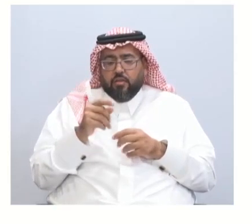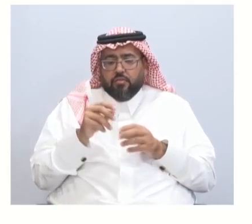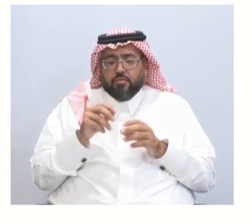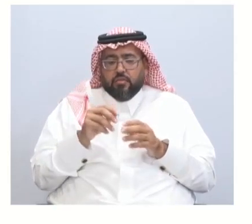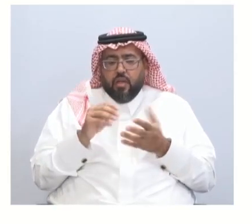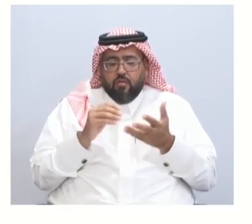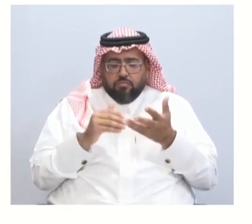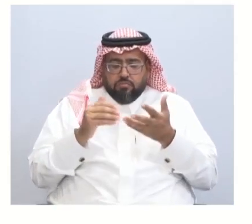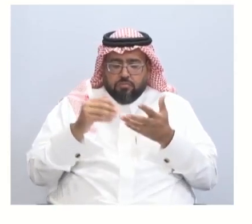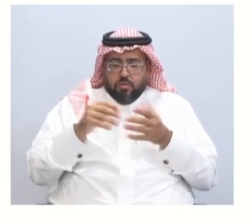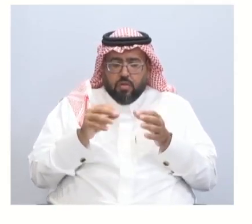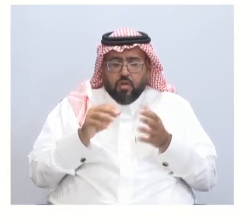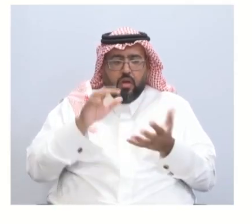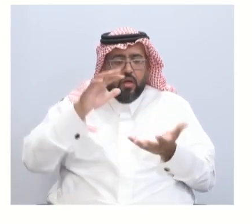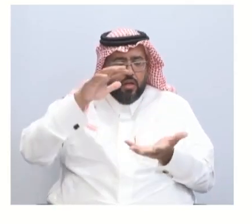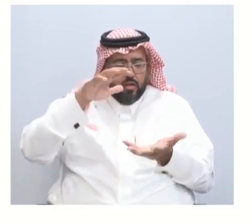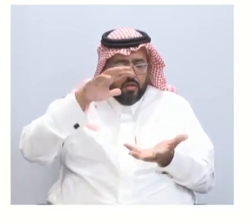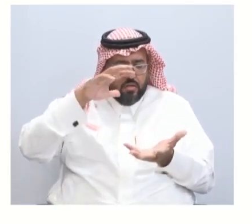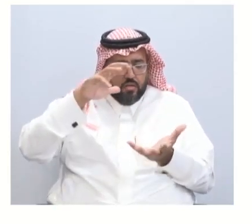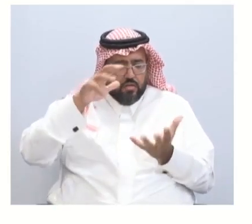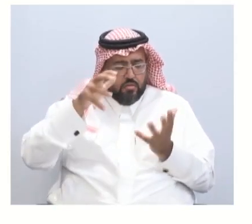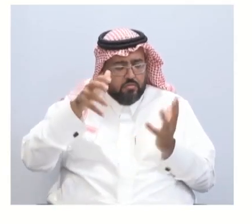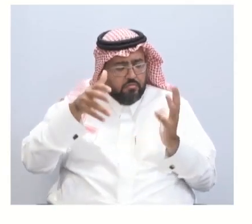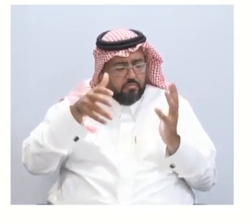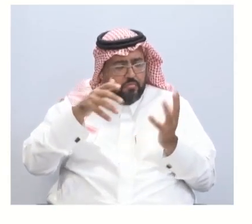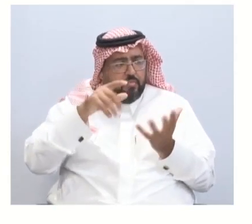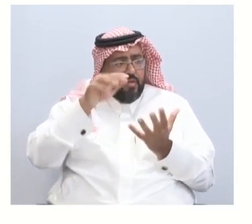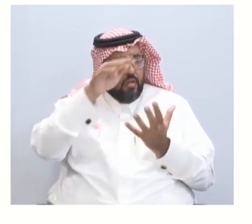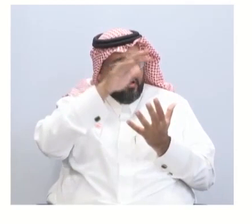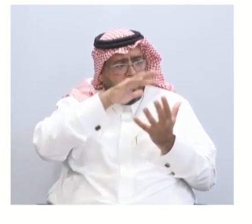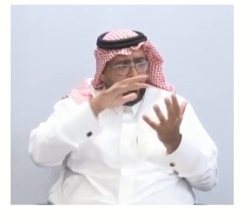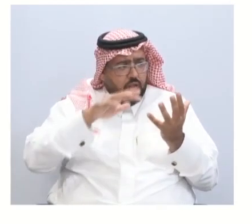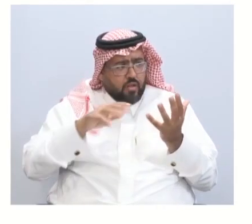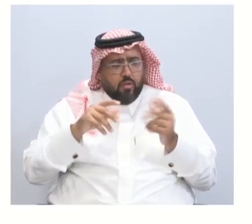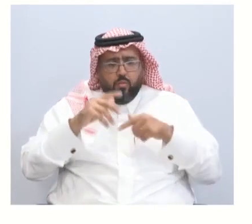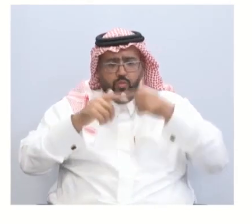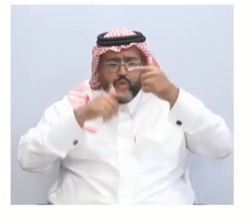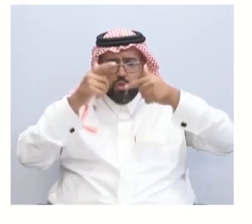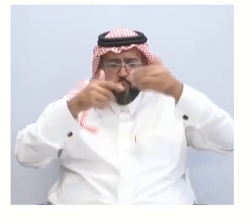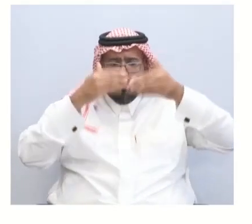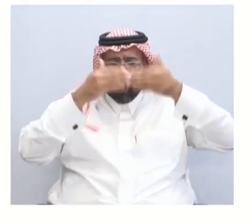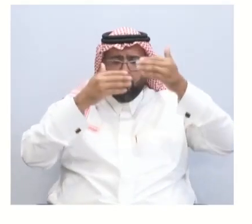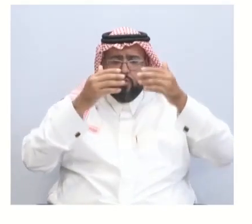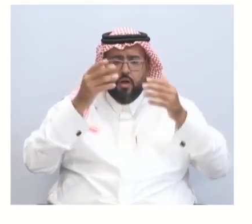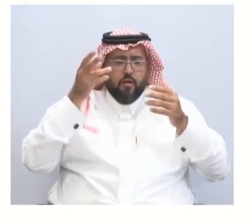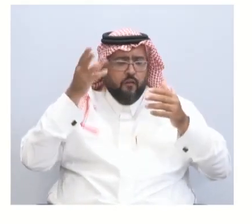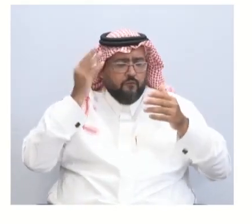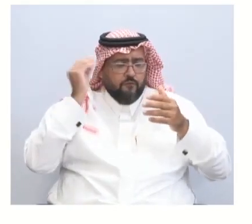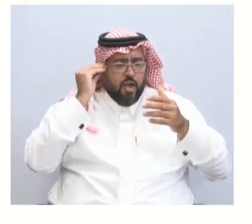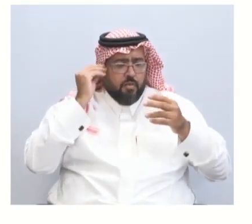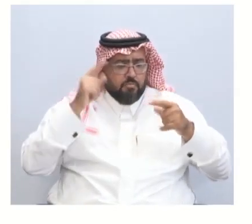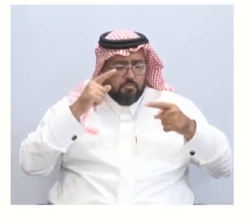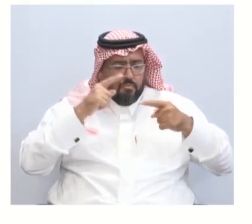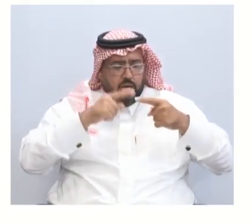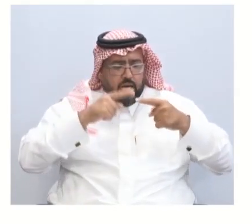اعداد الخرائط المتطوره لقيعان المحيطات وفهم المجال المغناطيسي